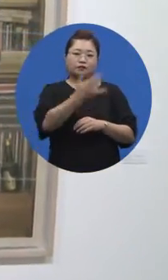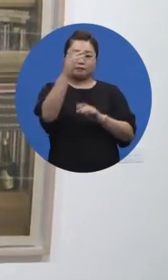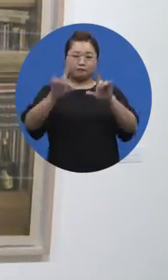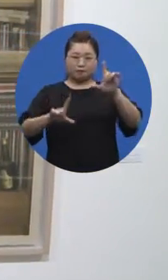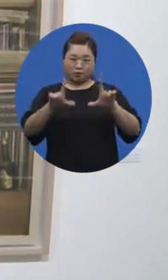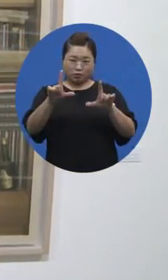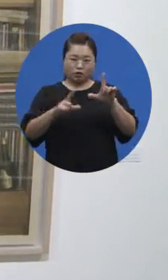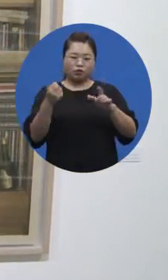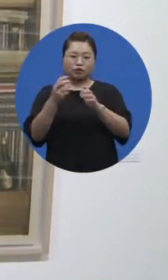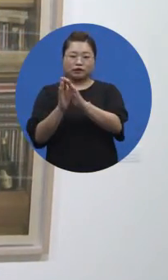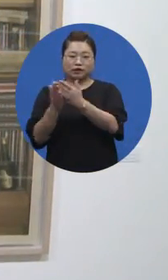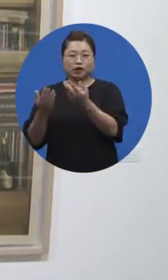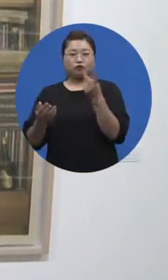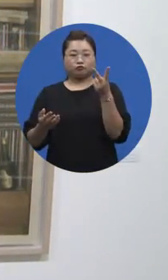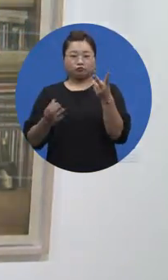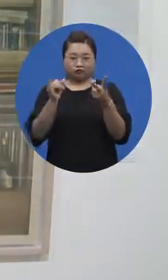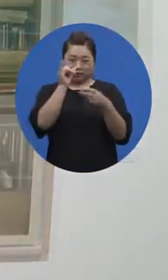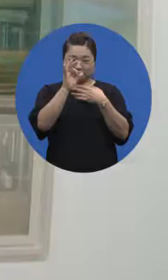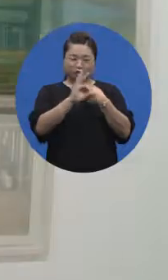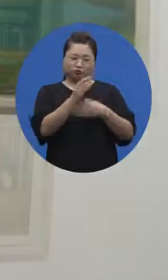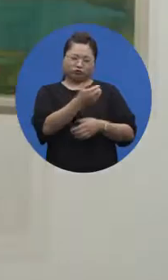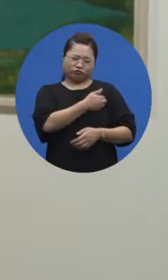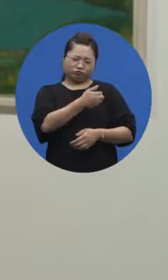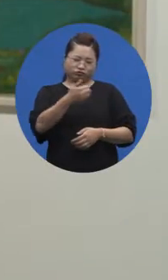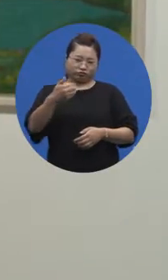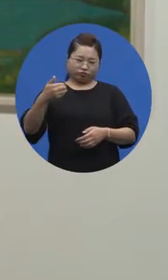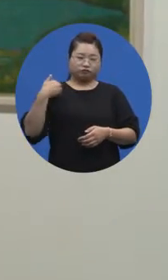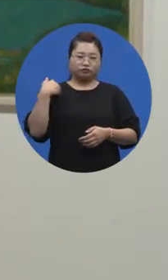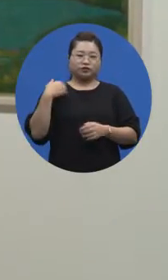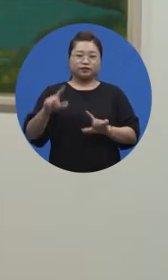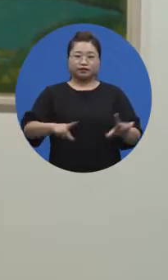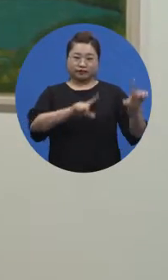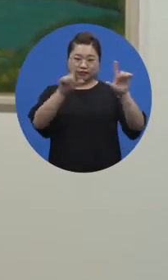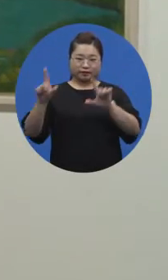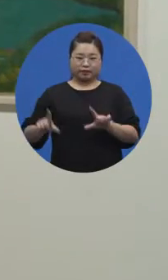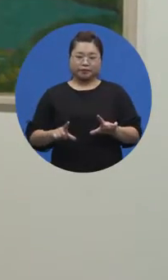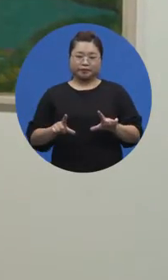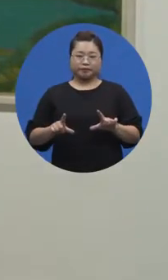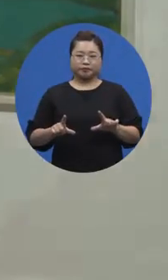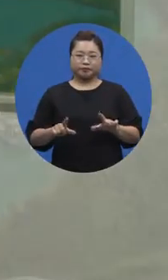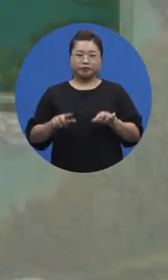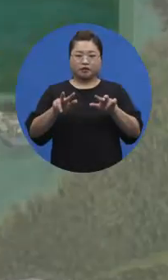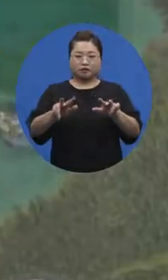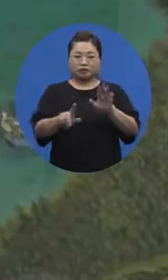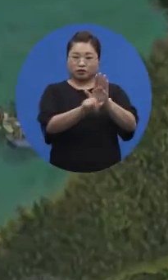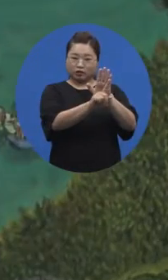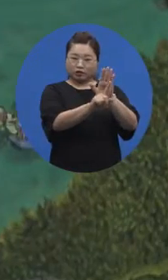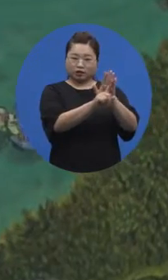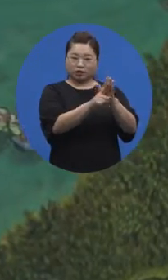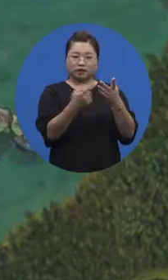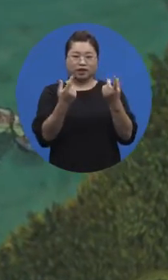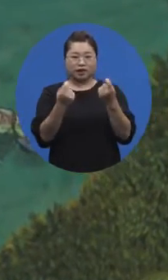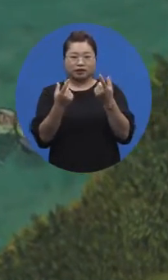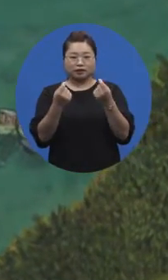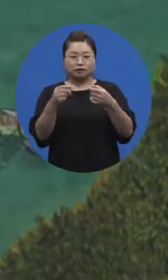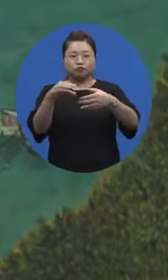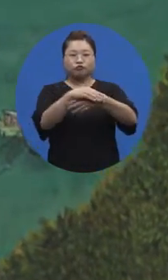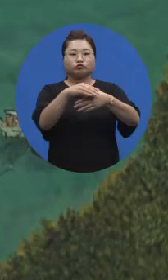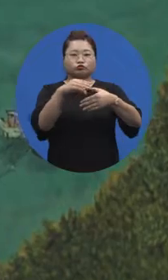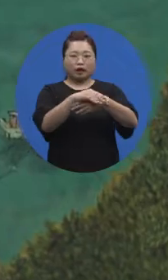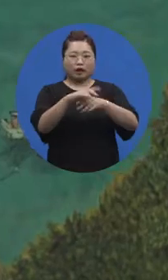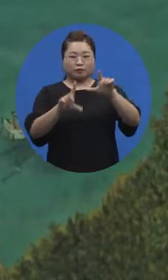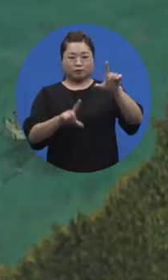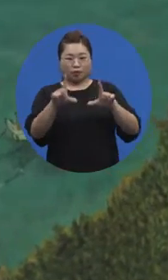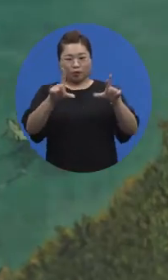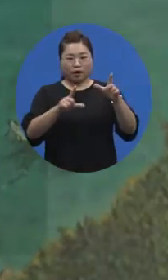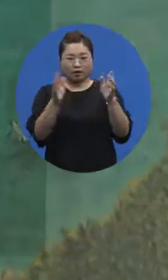아름다운 풍경과 책만 있으면 더 바랄 것 없었던 선비들. 이번 전시는 그런 선비들의